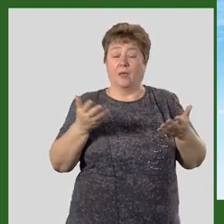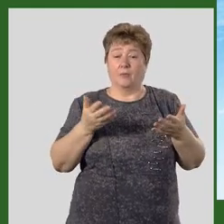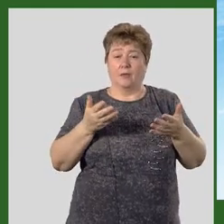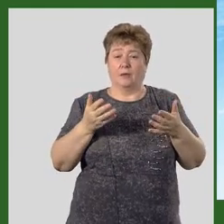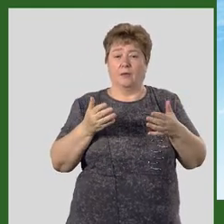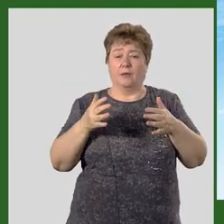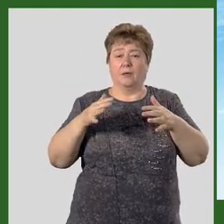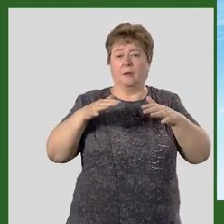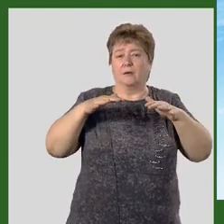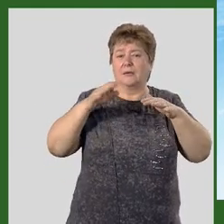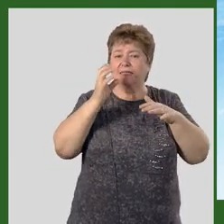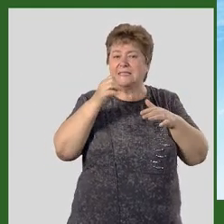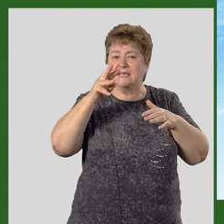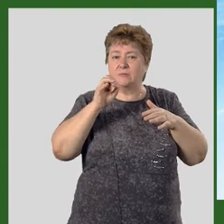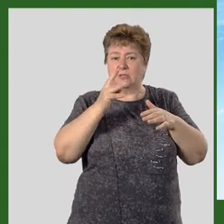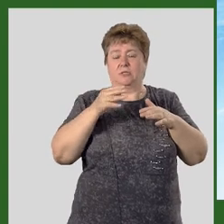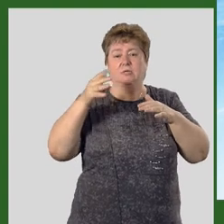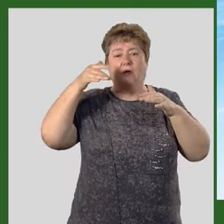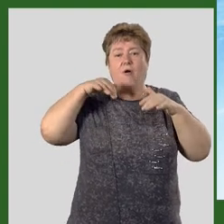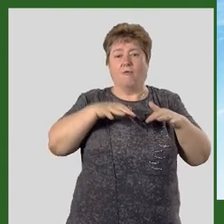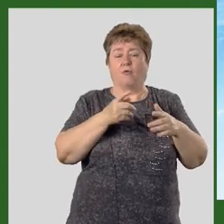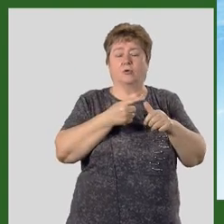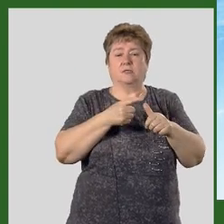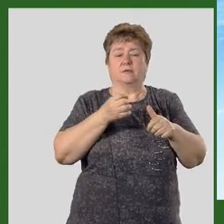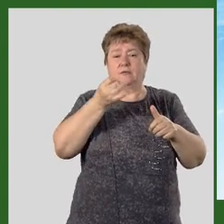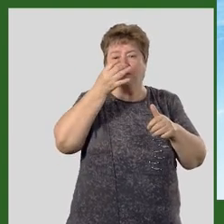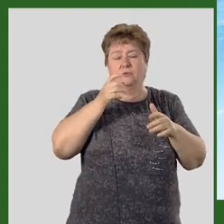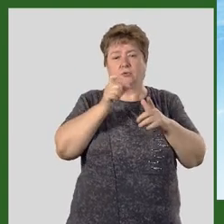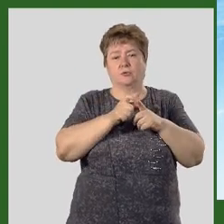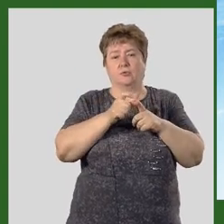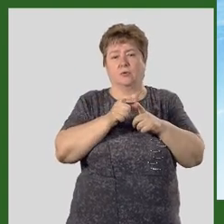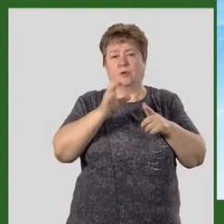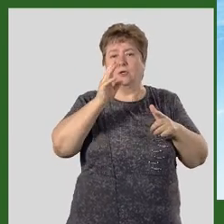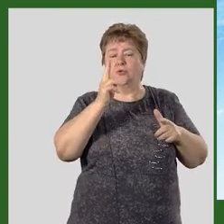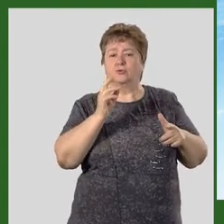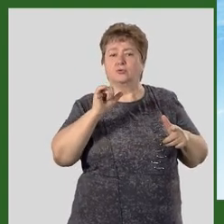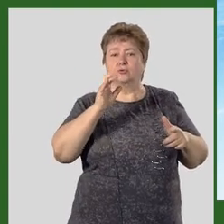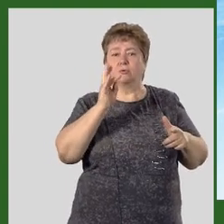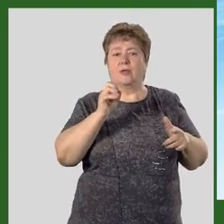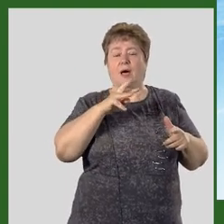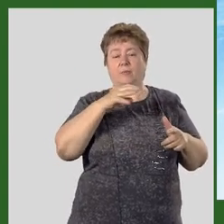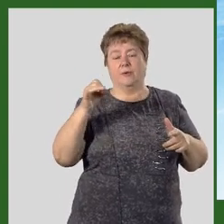Такие сейсмические волны называют японским словом цунами.